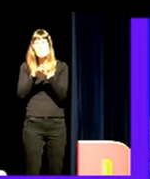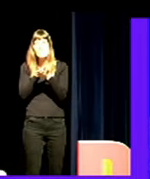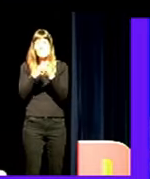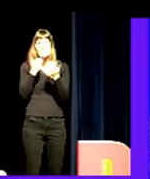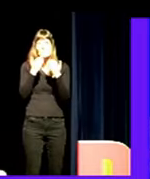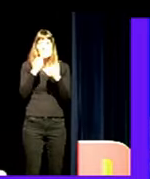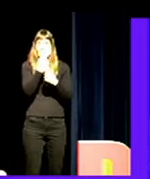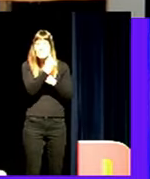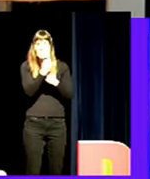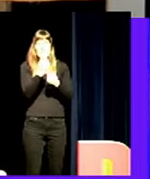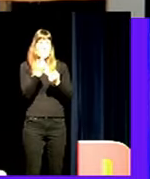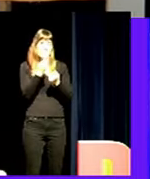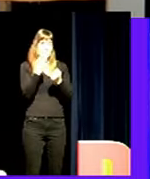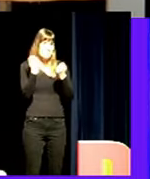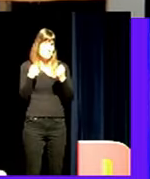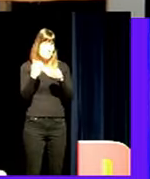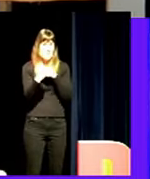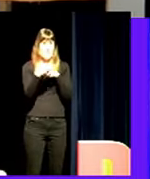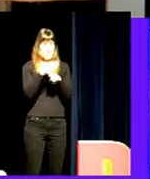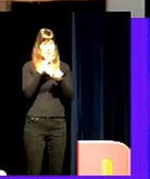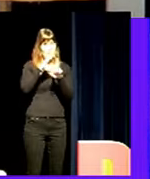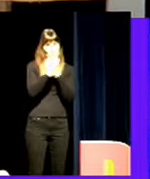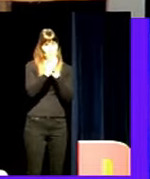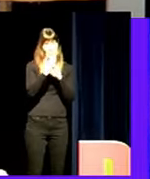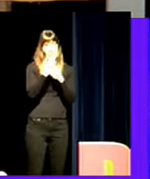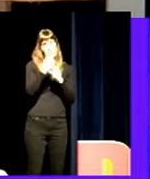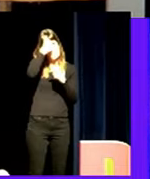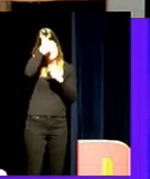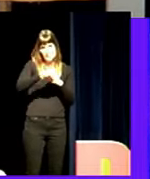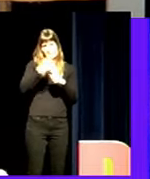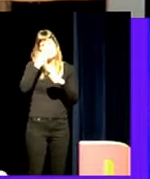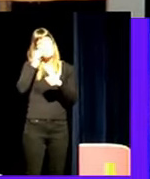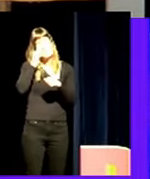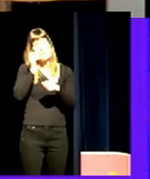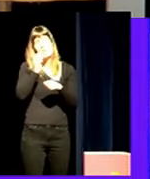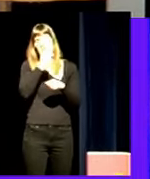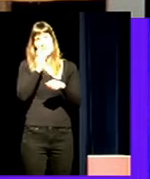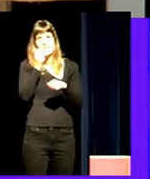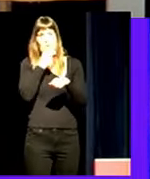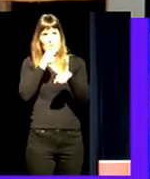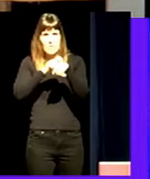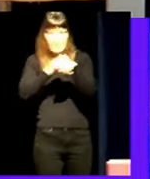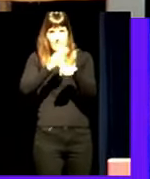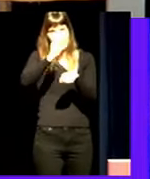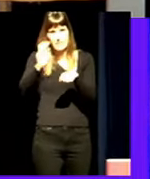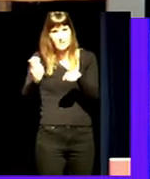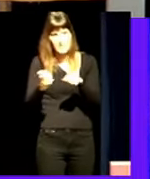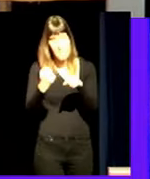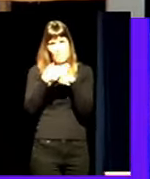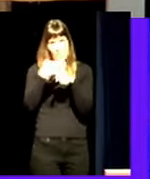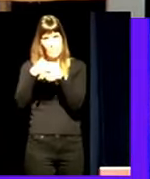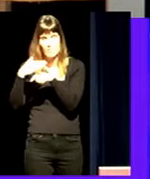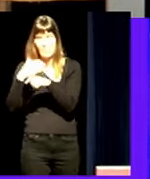interes kapitalista, non interes baitari interes matxista, rasista, Baina baita ere, eta hori bai gustatuko litzaren dena